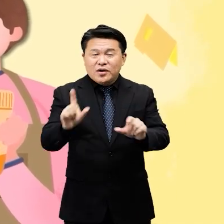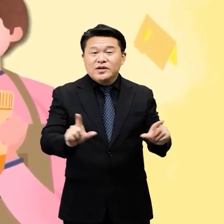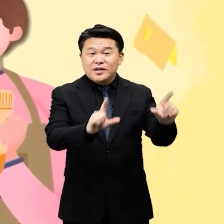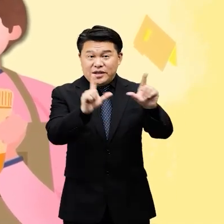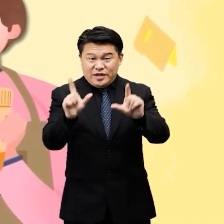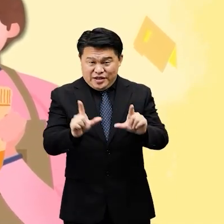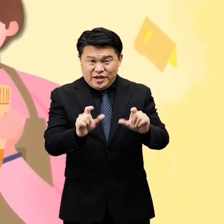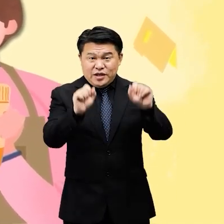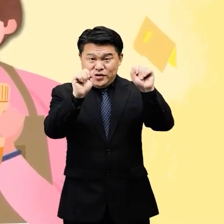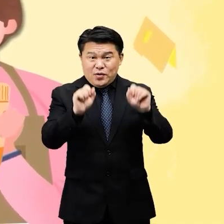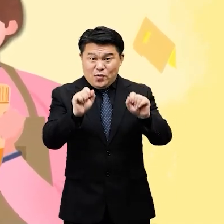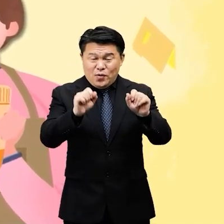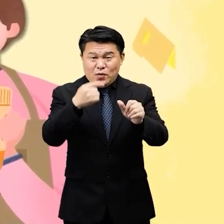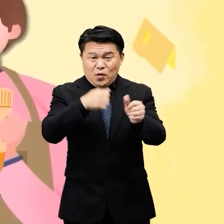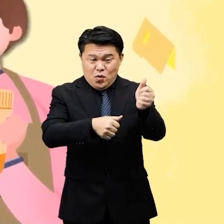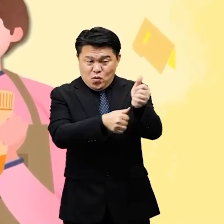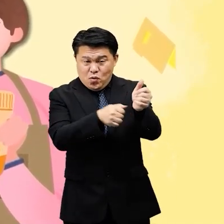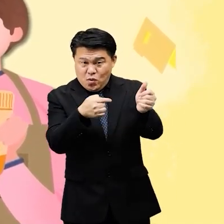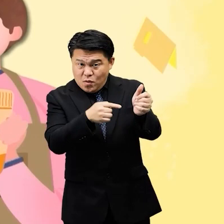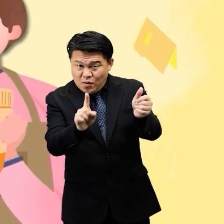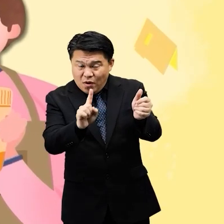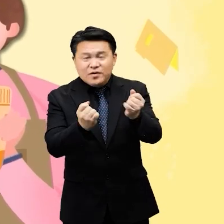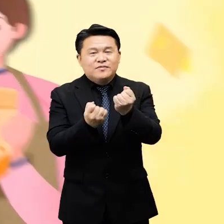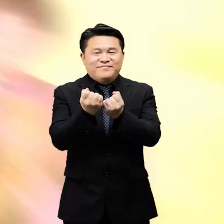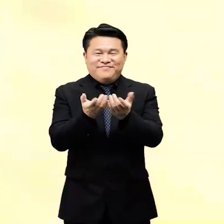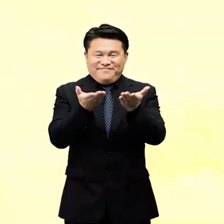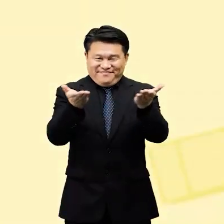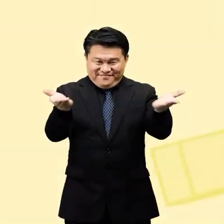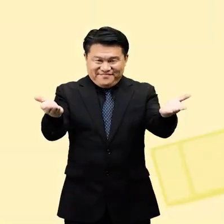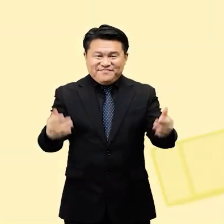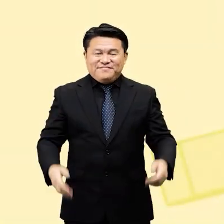생활체육 보조코치 직무에 대해 알아보도록 하겠습니다.